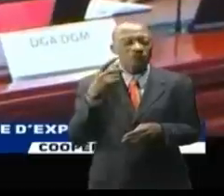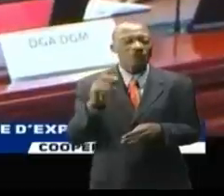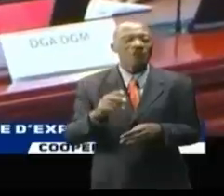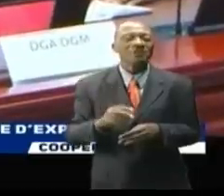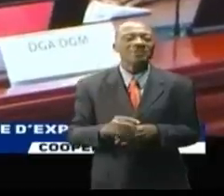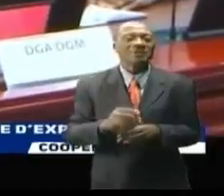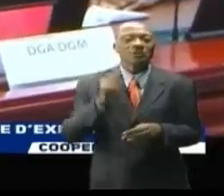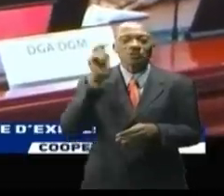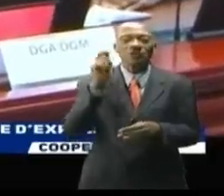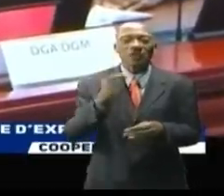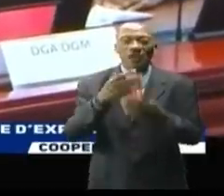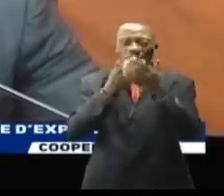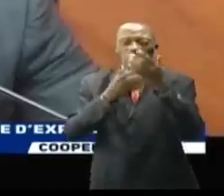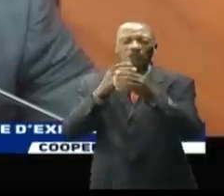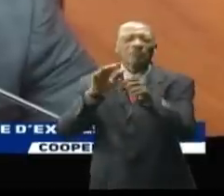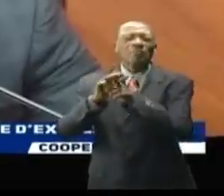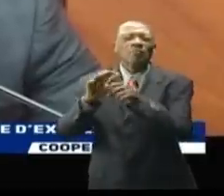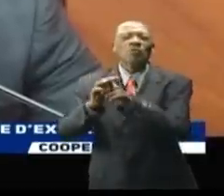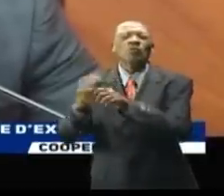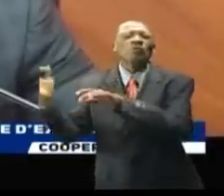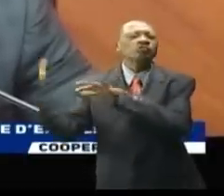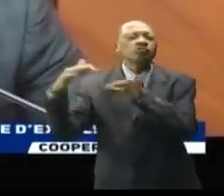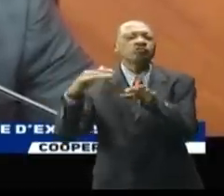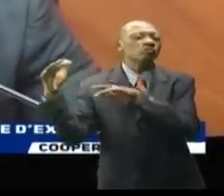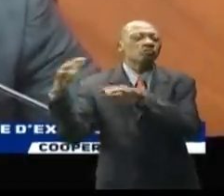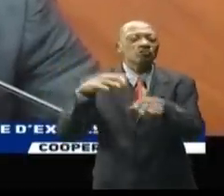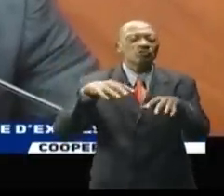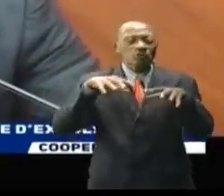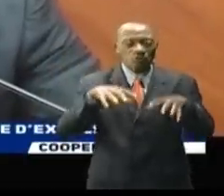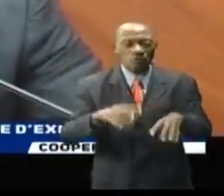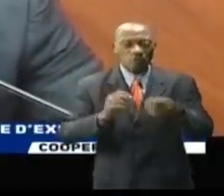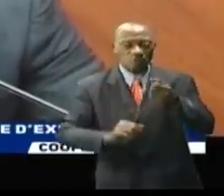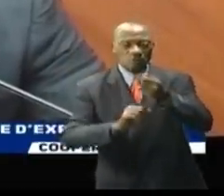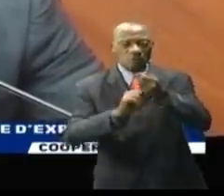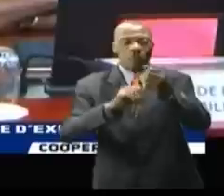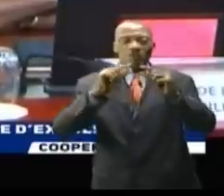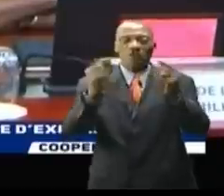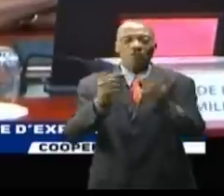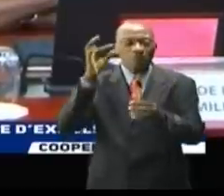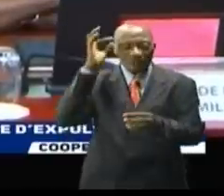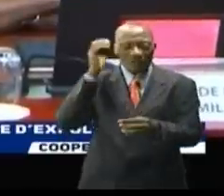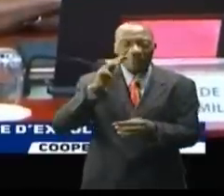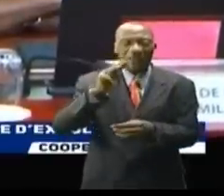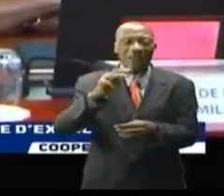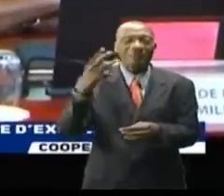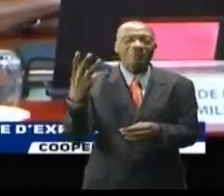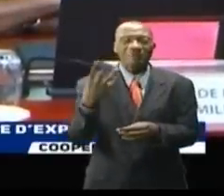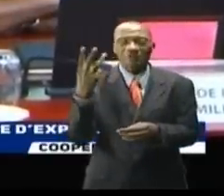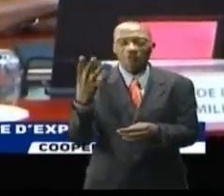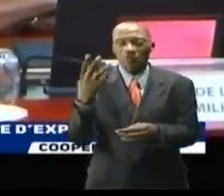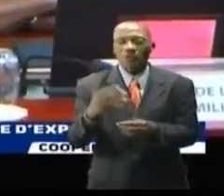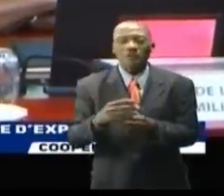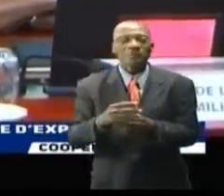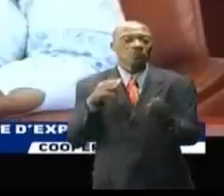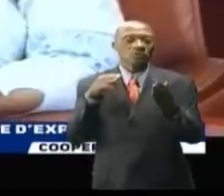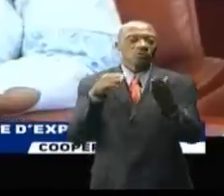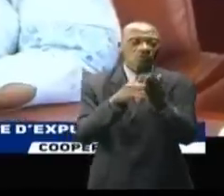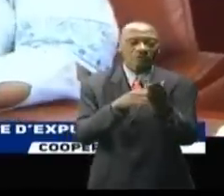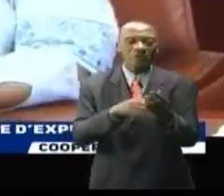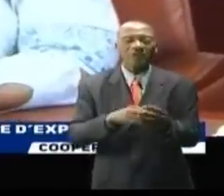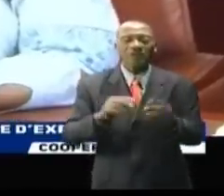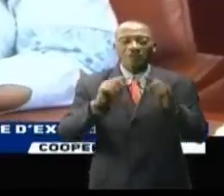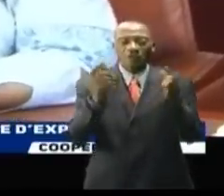pour appuyer les terroristes du M23 en vue d'une offensive générale contre les positions de forces armées de la